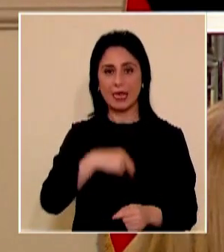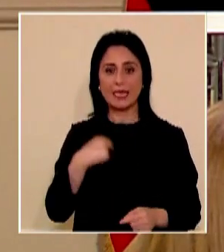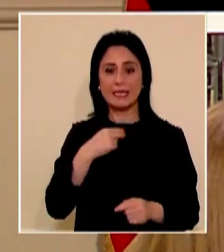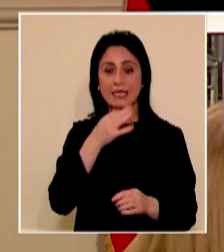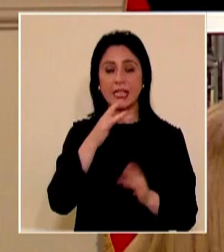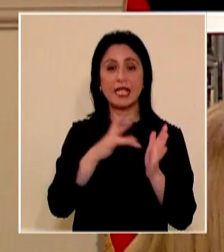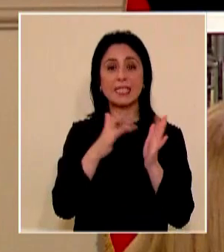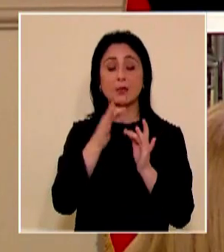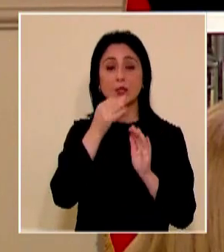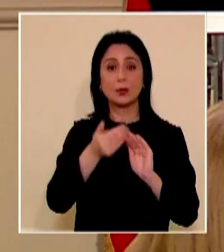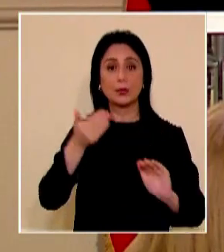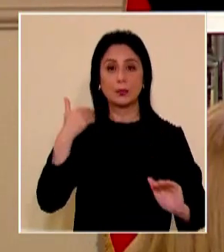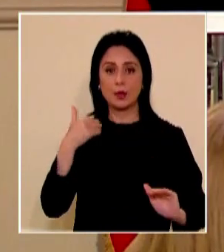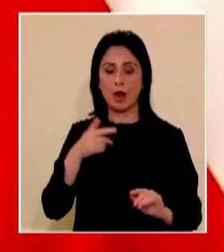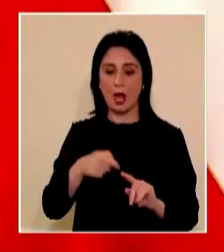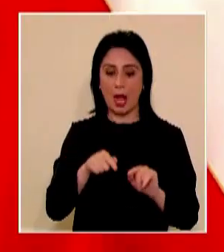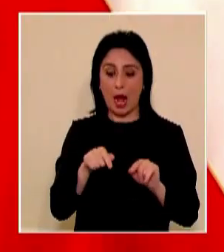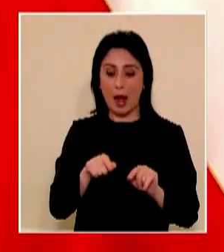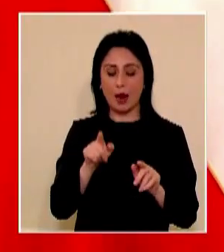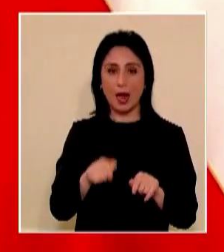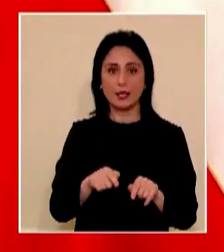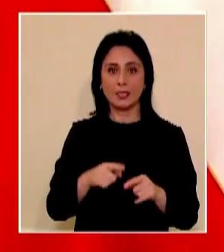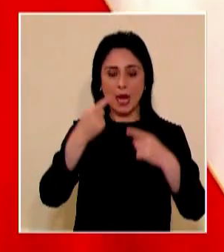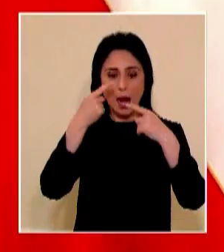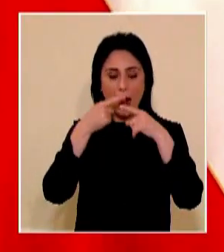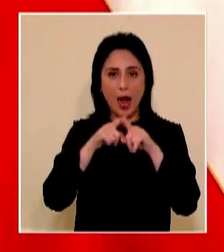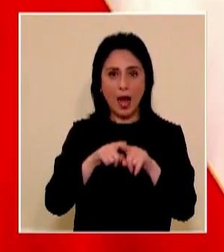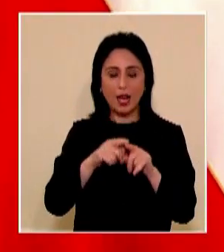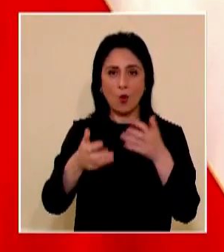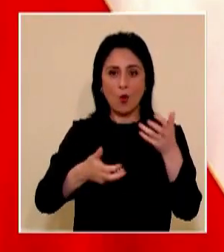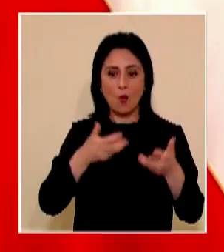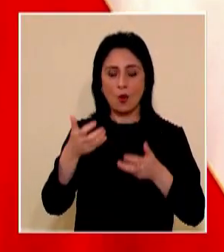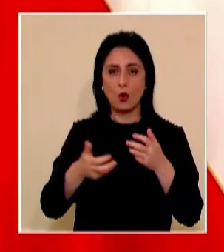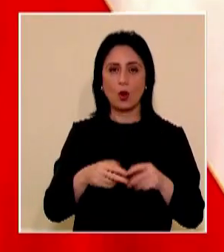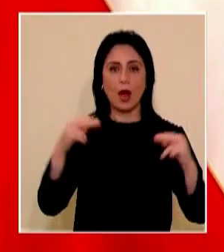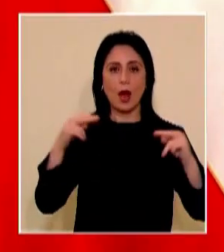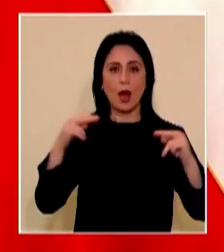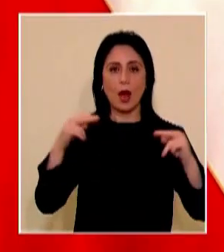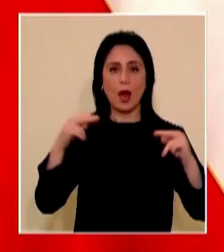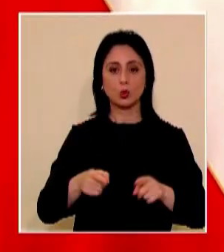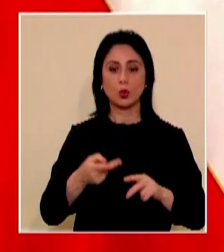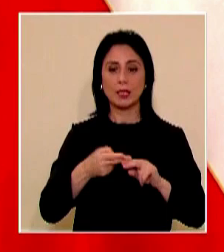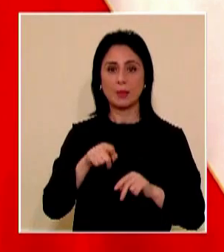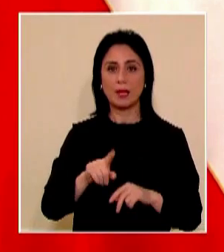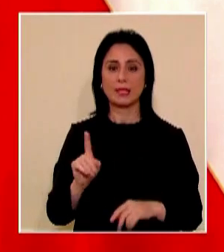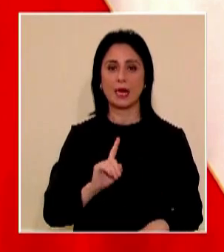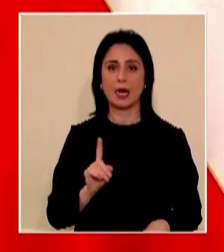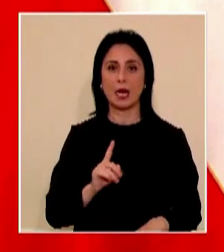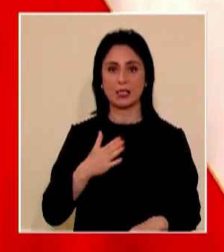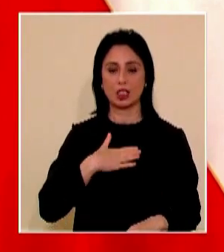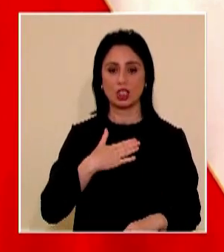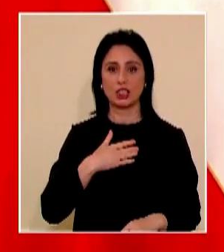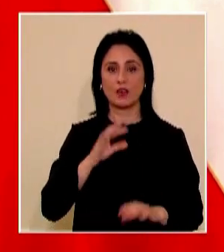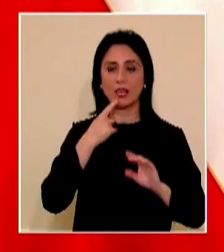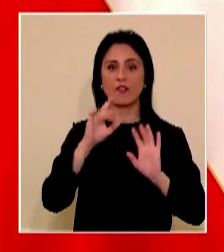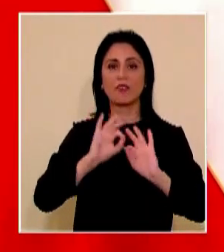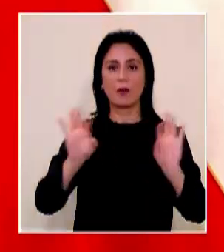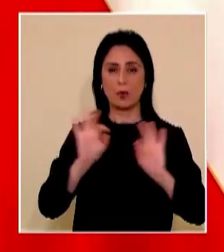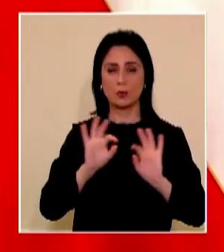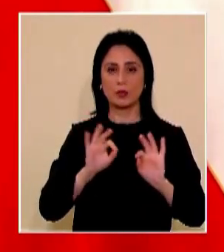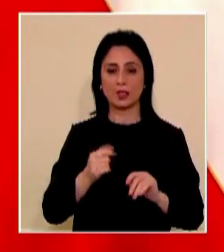D, da jest Nishna Wstrom, Akat Archeologia, Adas Turec i Masrasat, Czen